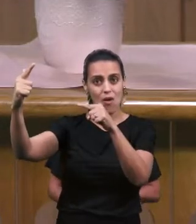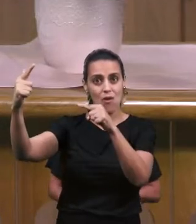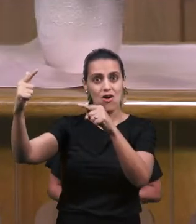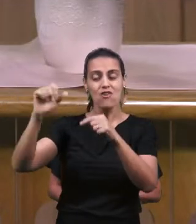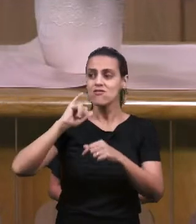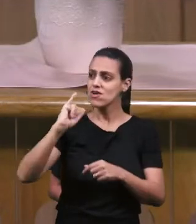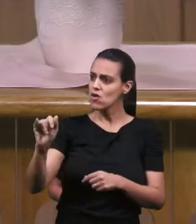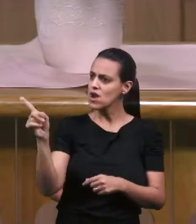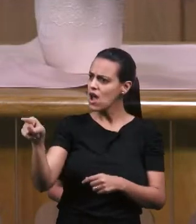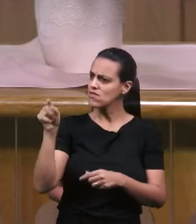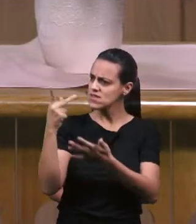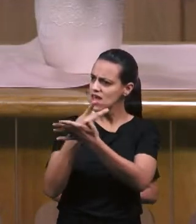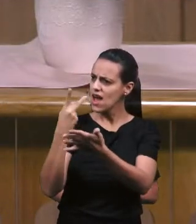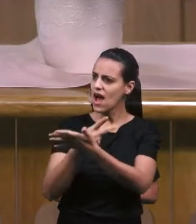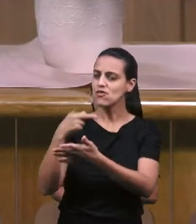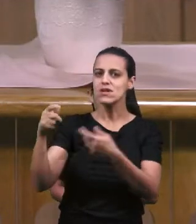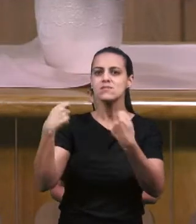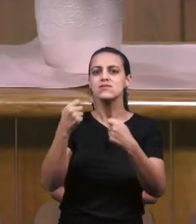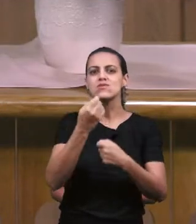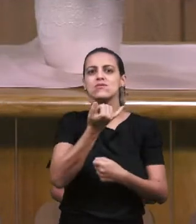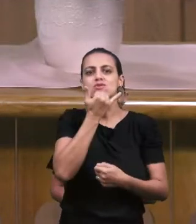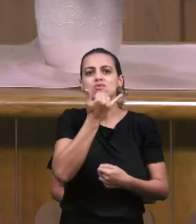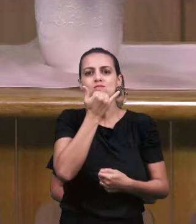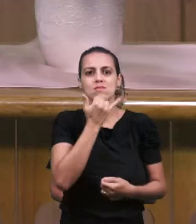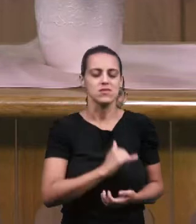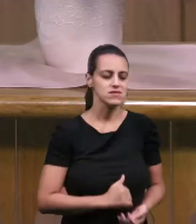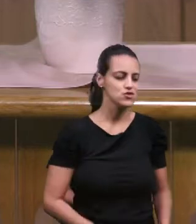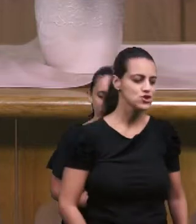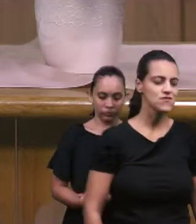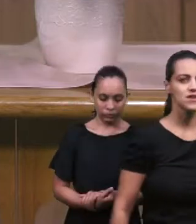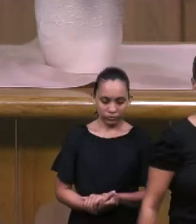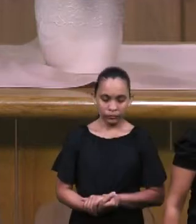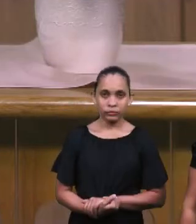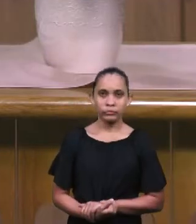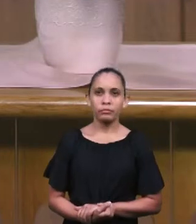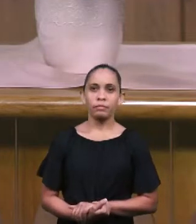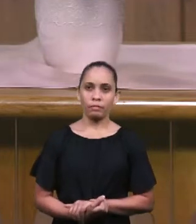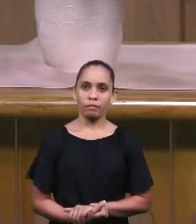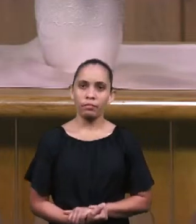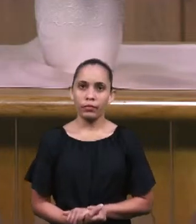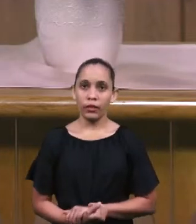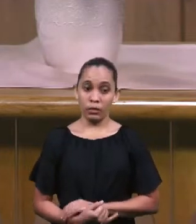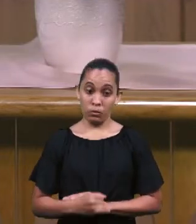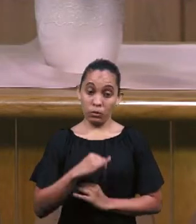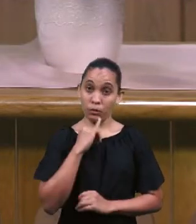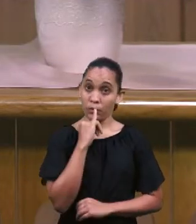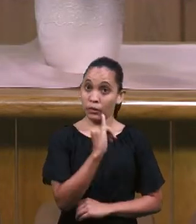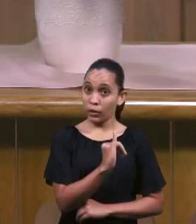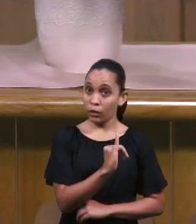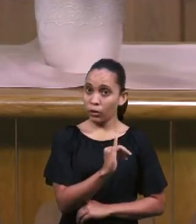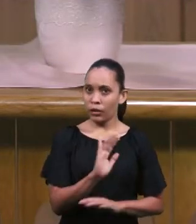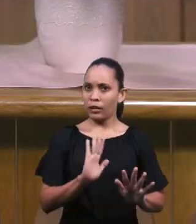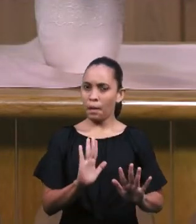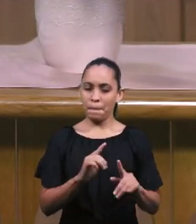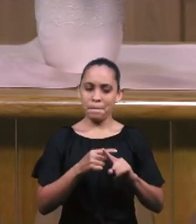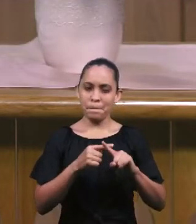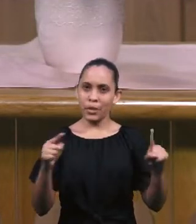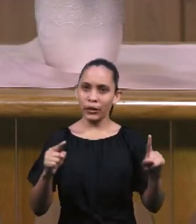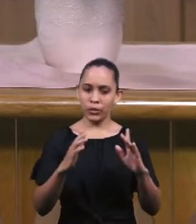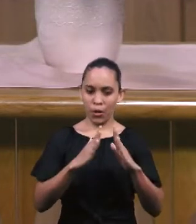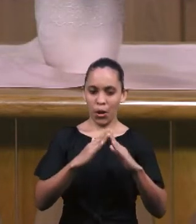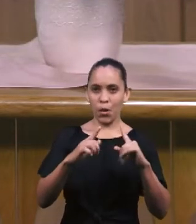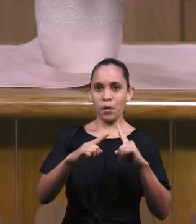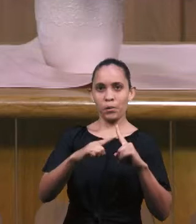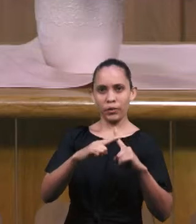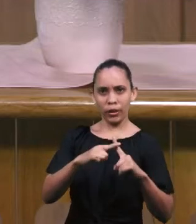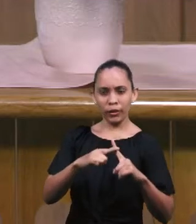se justifier et dire, regardez, ce que j'ai dit, c'est pas vrai. Ce qui est vrai, ce que